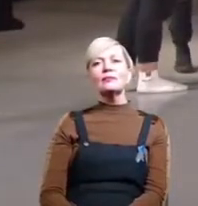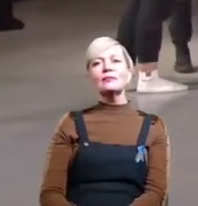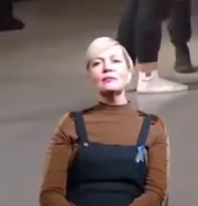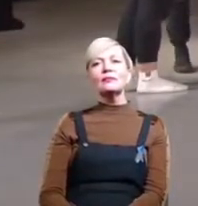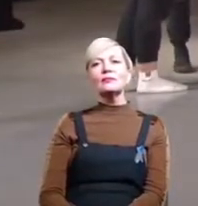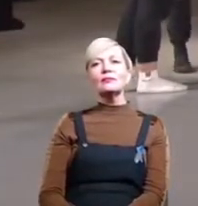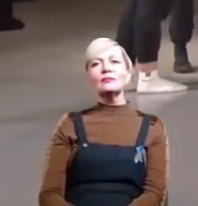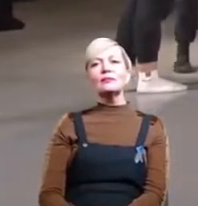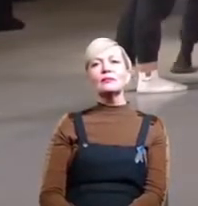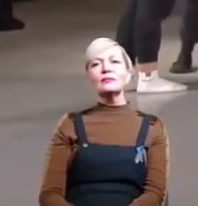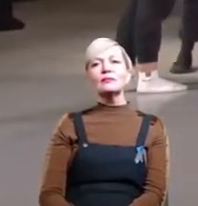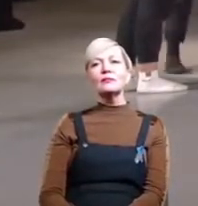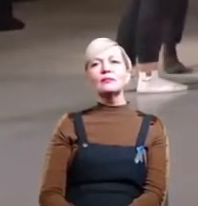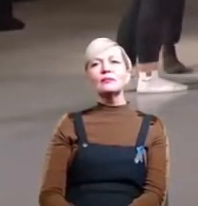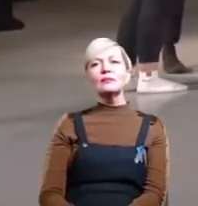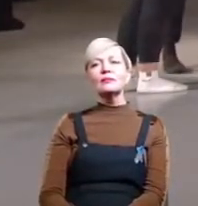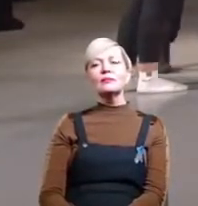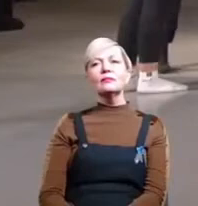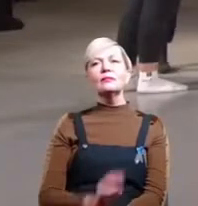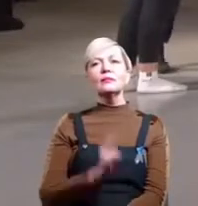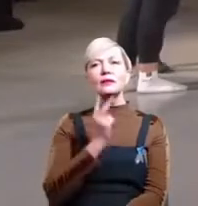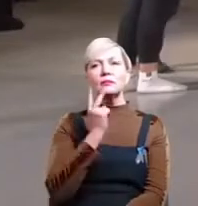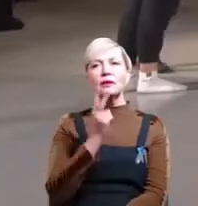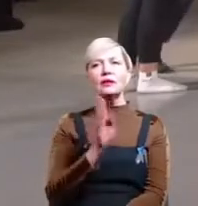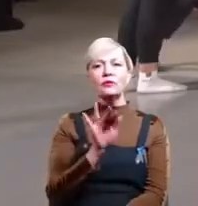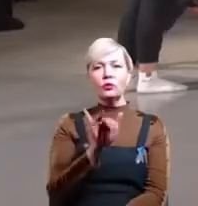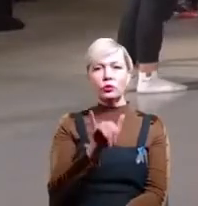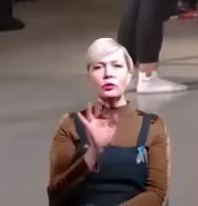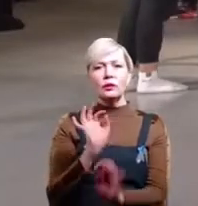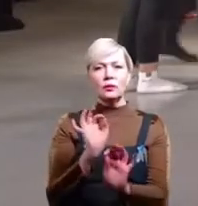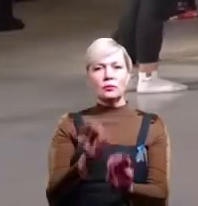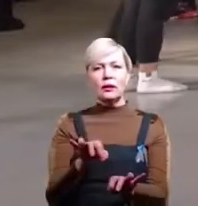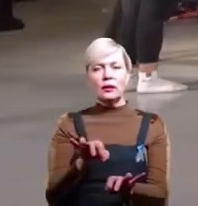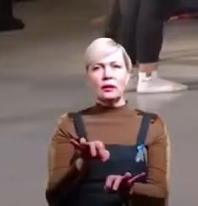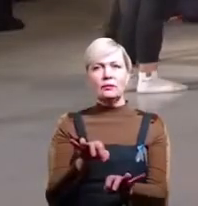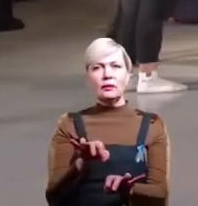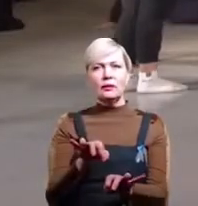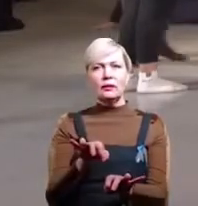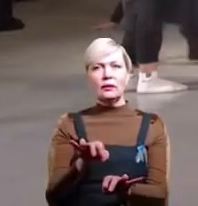Стоп, смотри, вот у них правильно. Вернитесь, у вас...